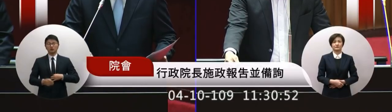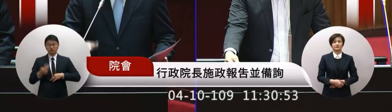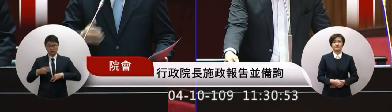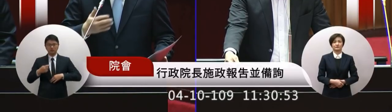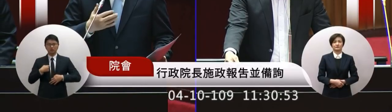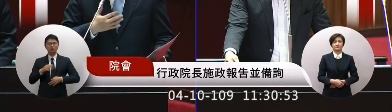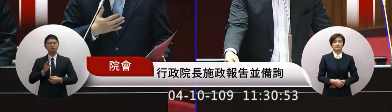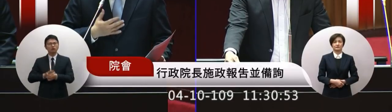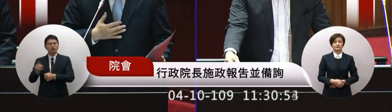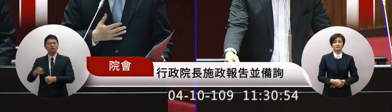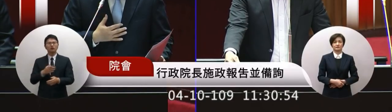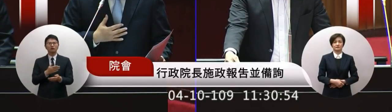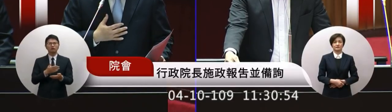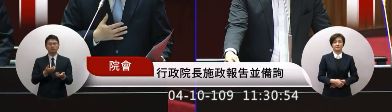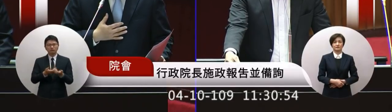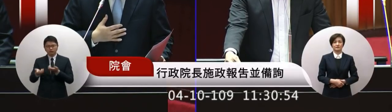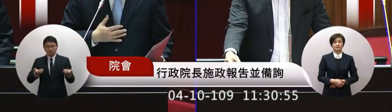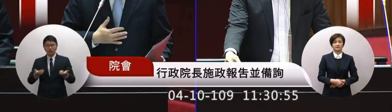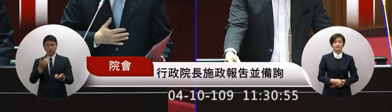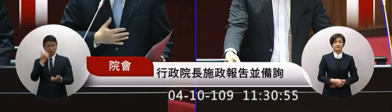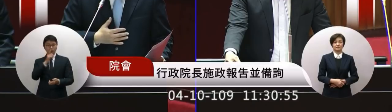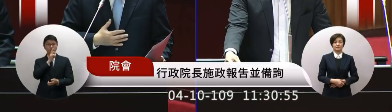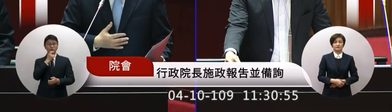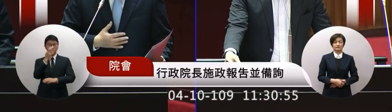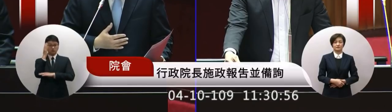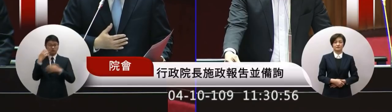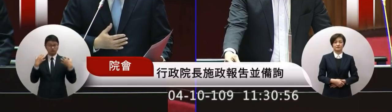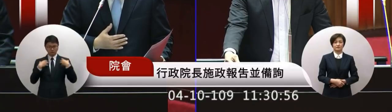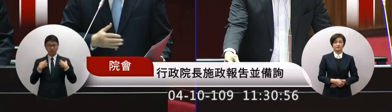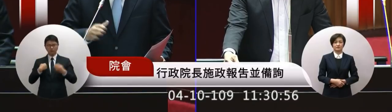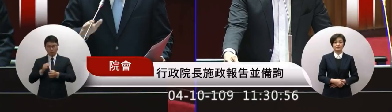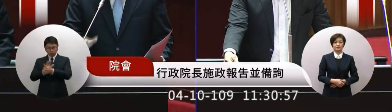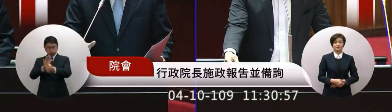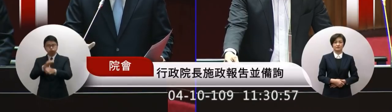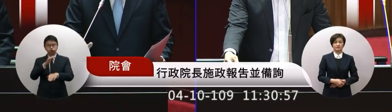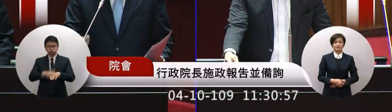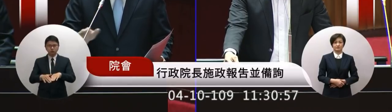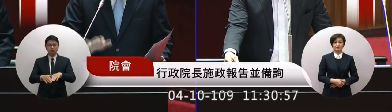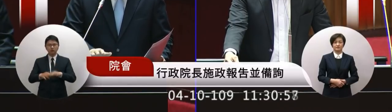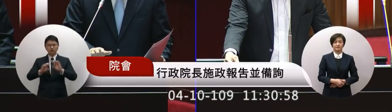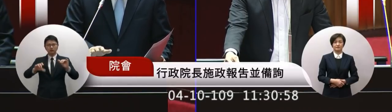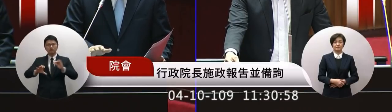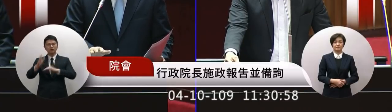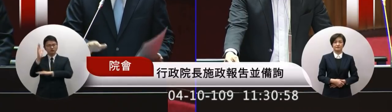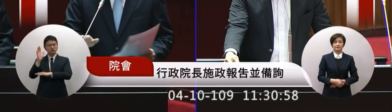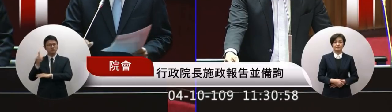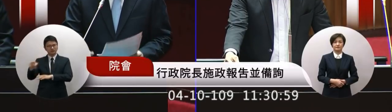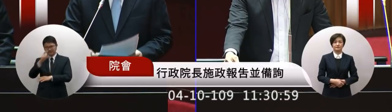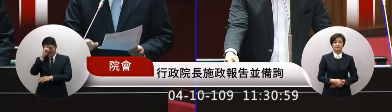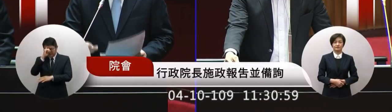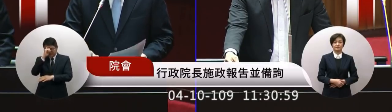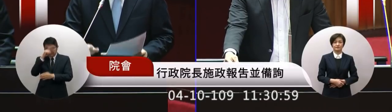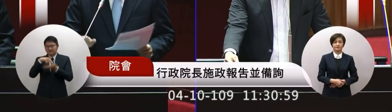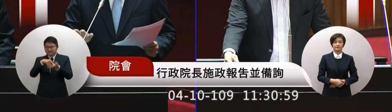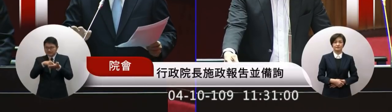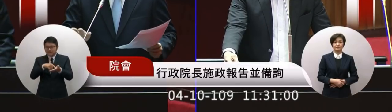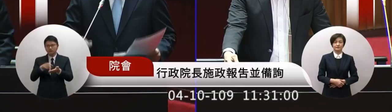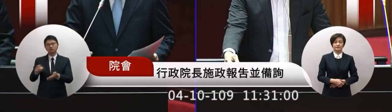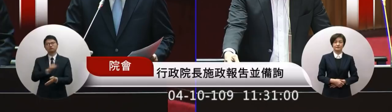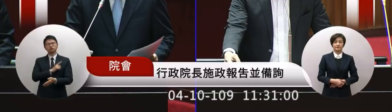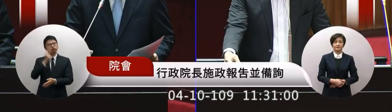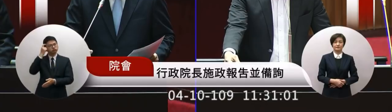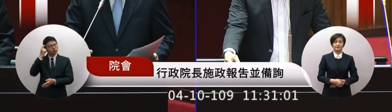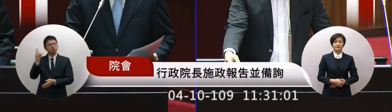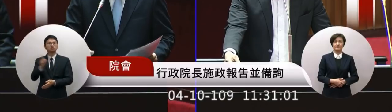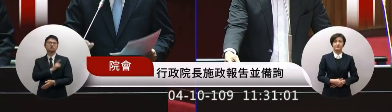开，讲中央该负责的，阮会积极主动来推动。地方要争取的，吼伊嘛爱思考到伊的